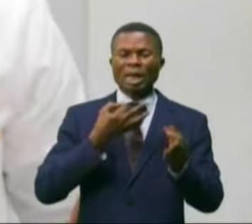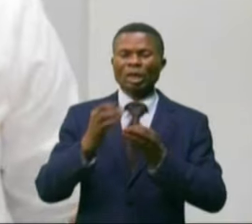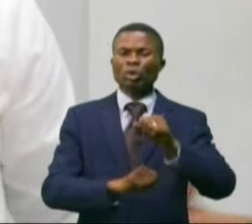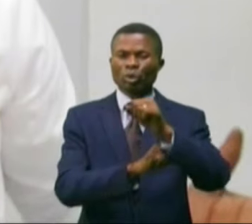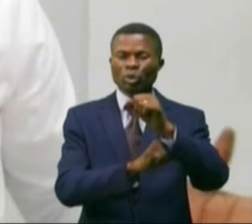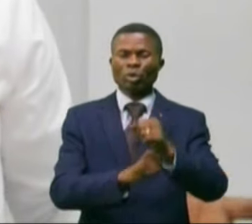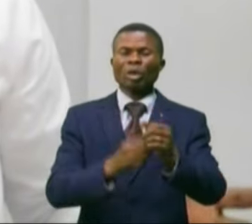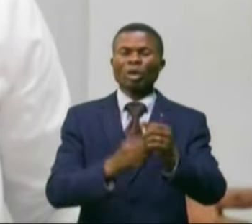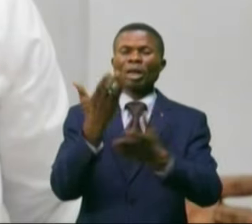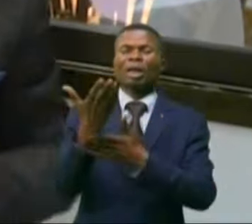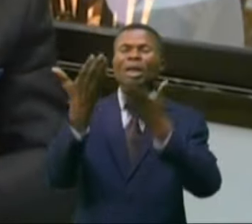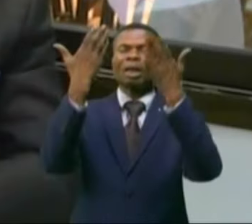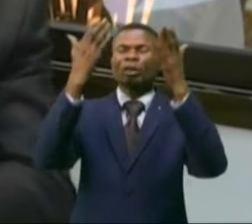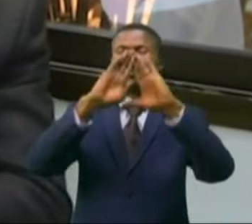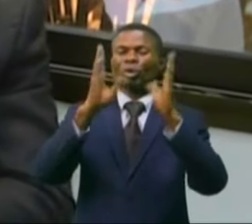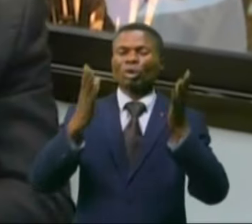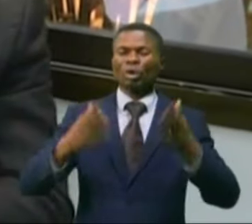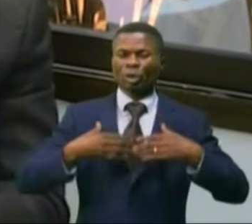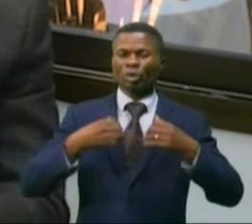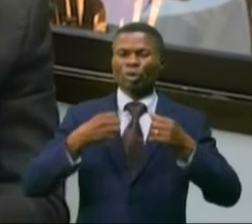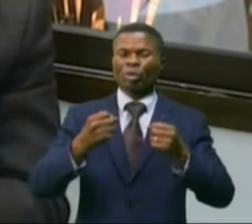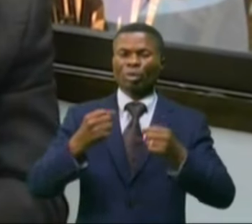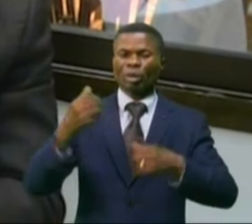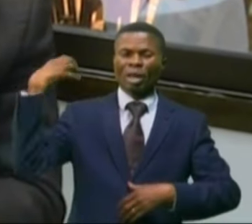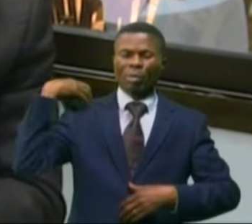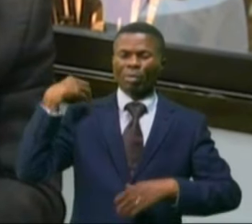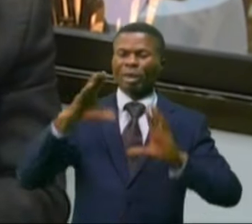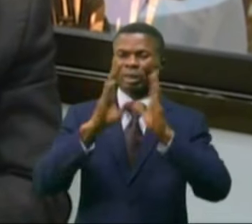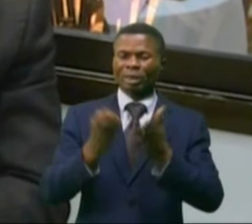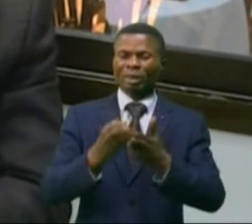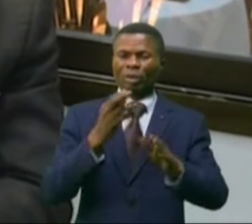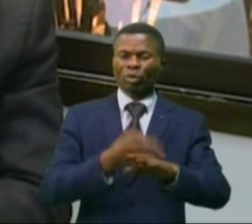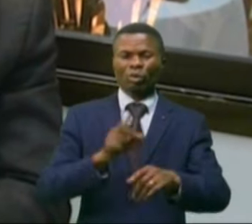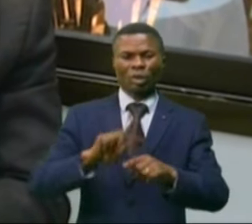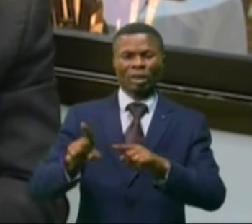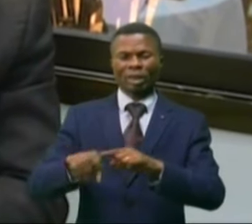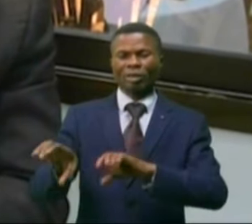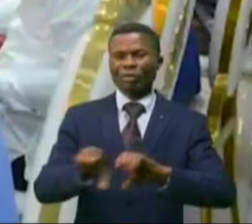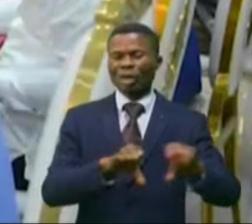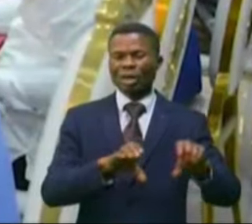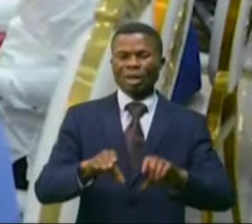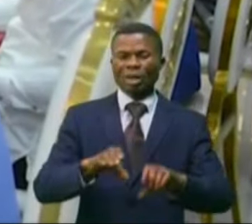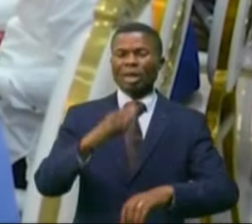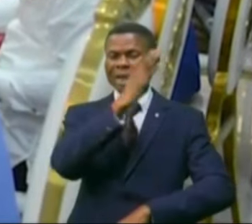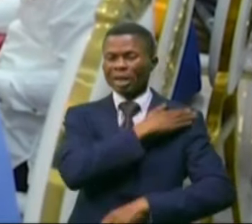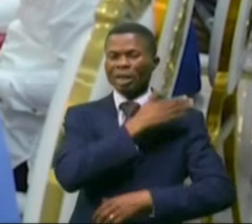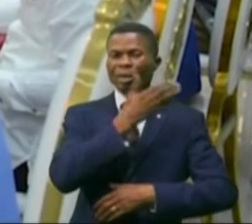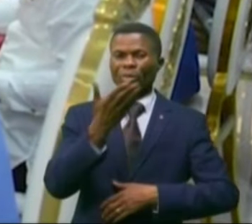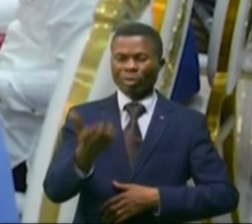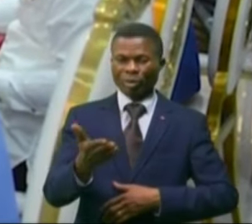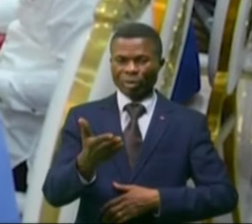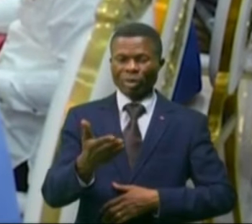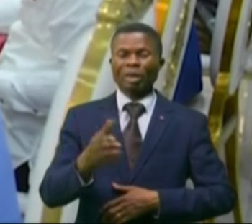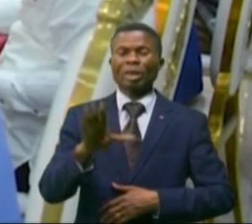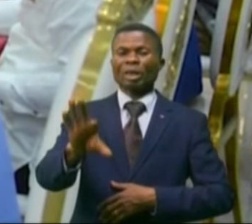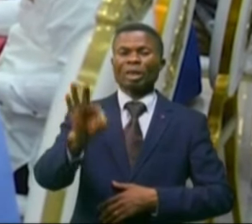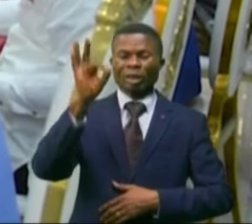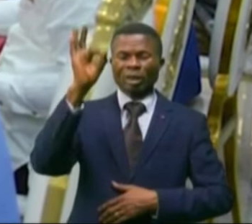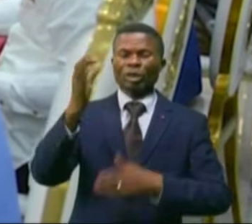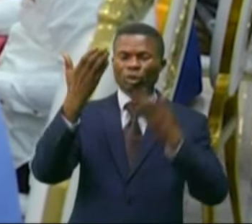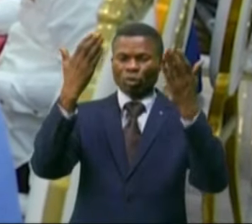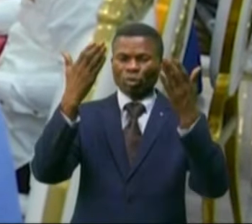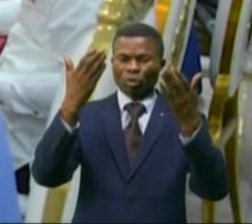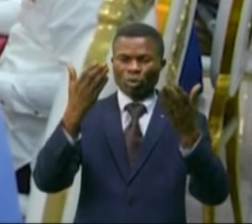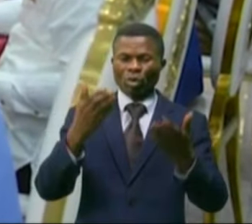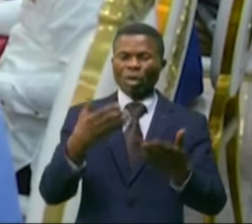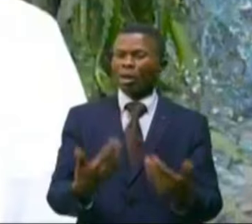l'éternel Dieu Tout-Puissant, maître des temps et des circonstances, pour cette élévation, estime que le choix de Dieu n'est pas un